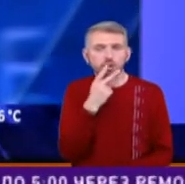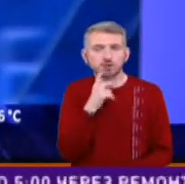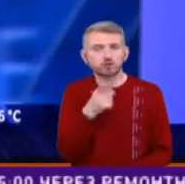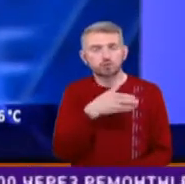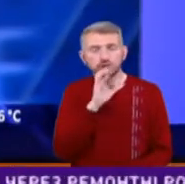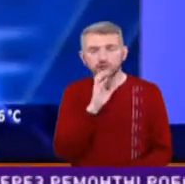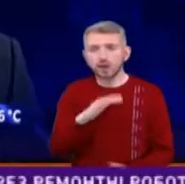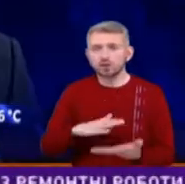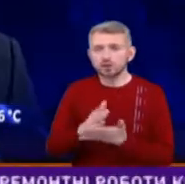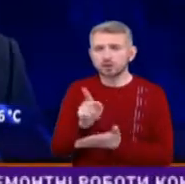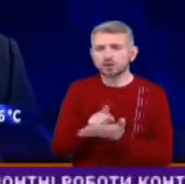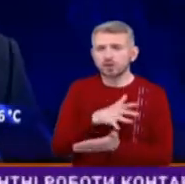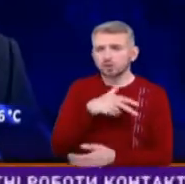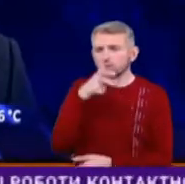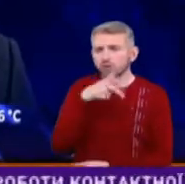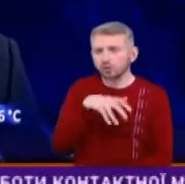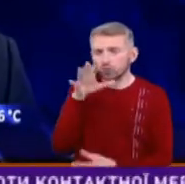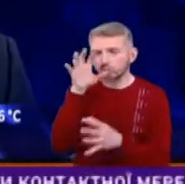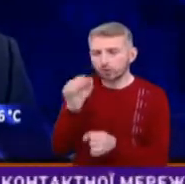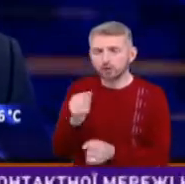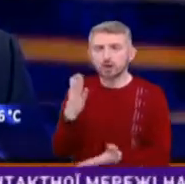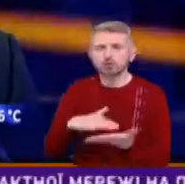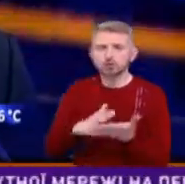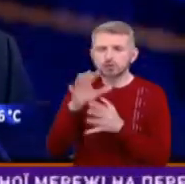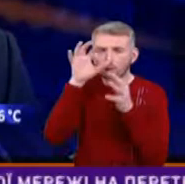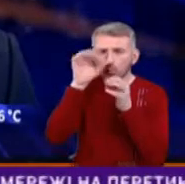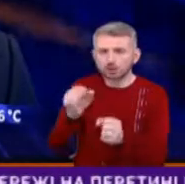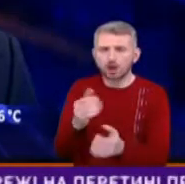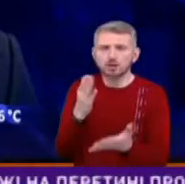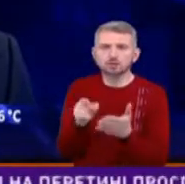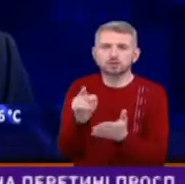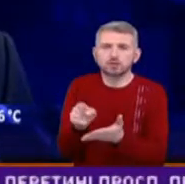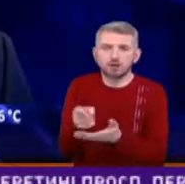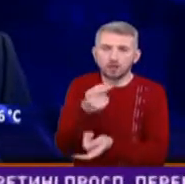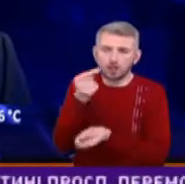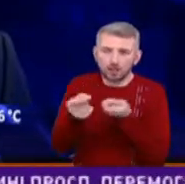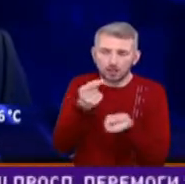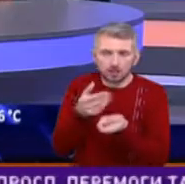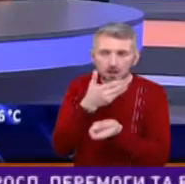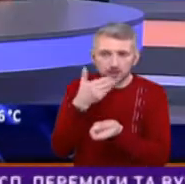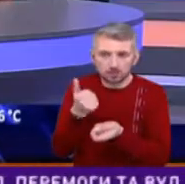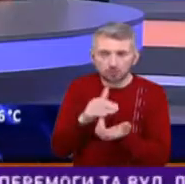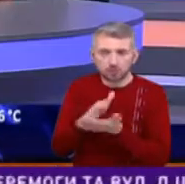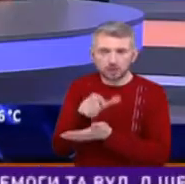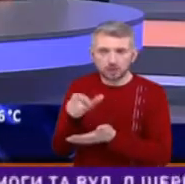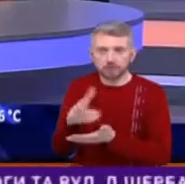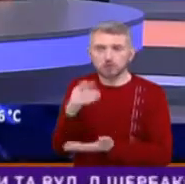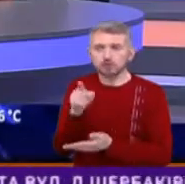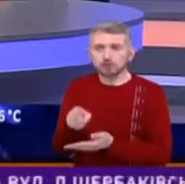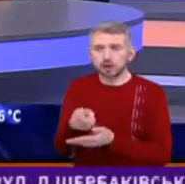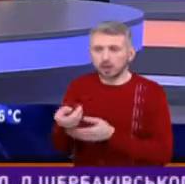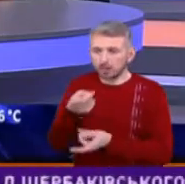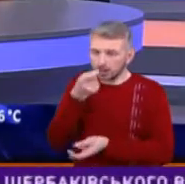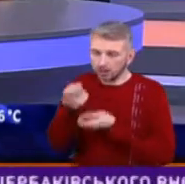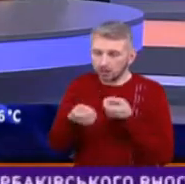має бути нудною. Якщо політика нудна, і якщо політика обсмокне не деталі особистого життя політиків, а якщо вона обсмокне